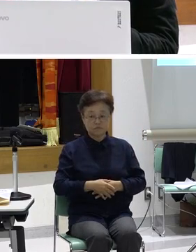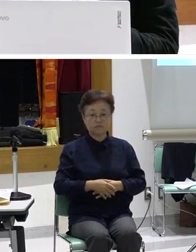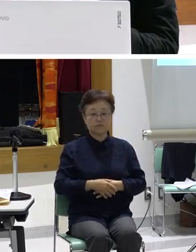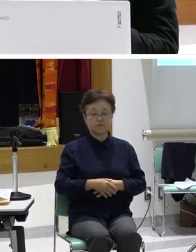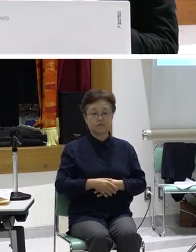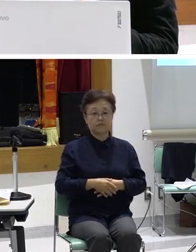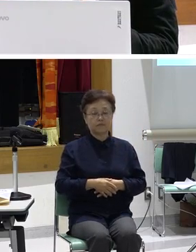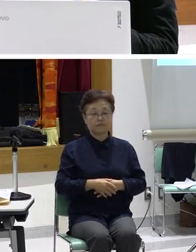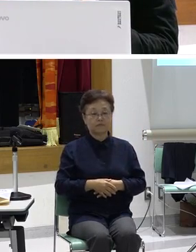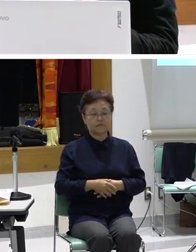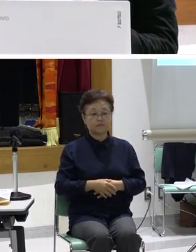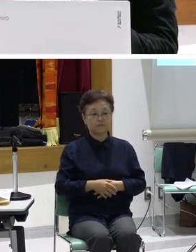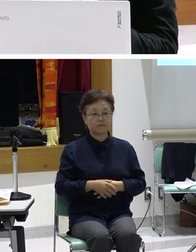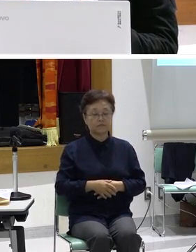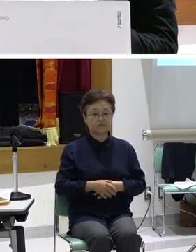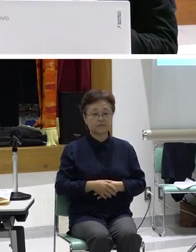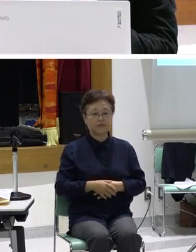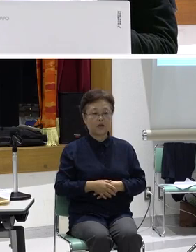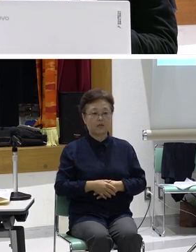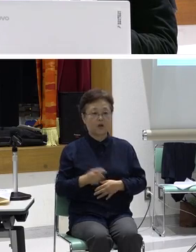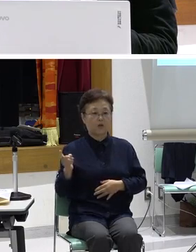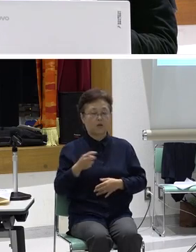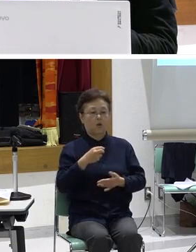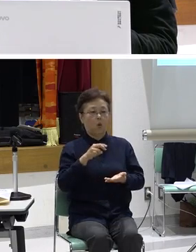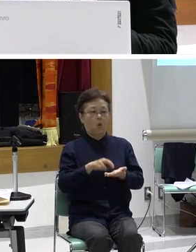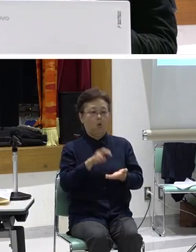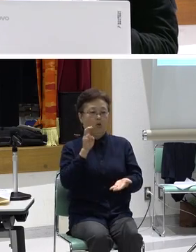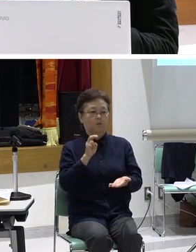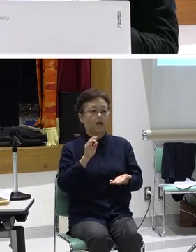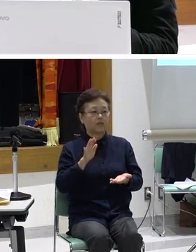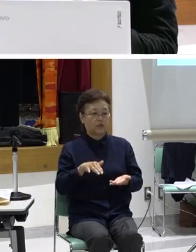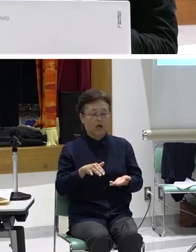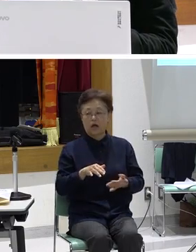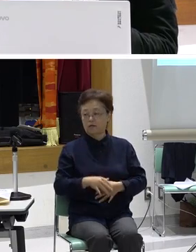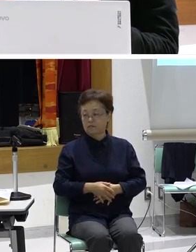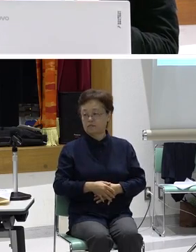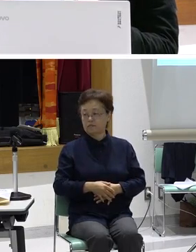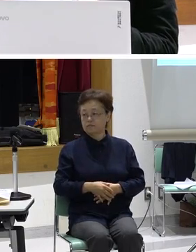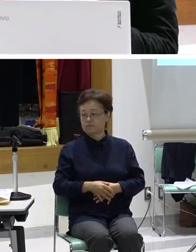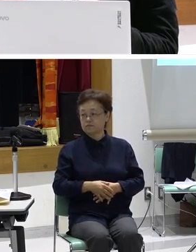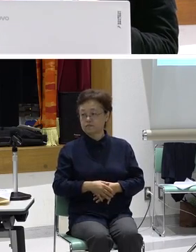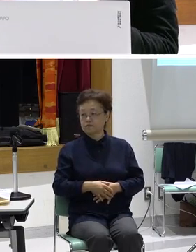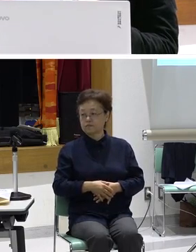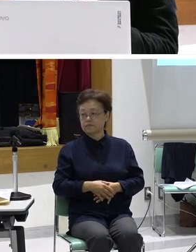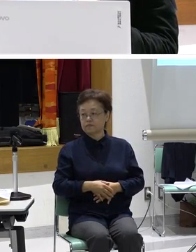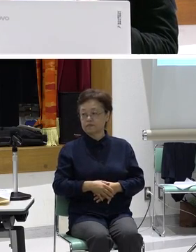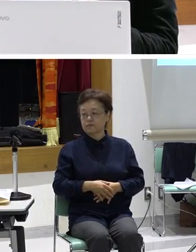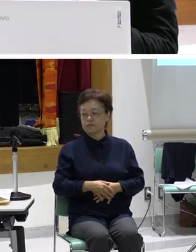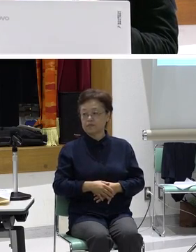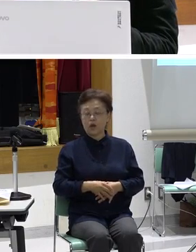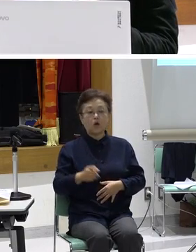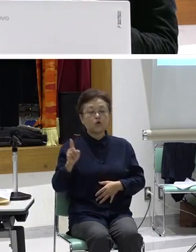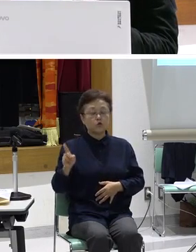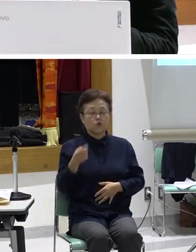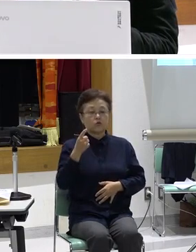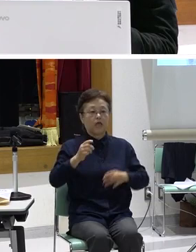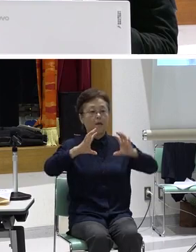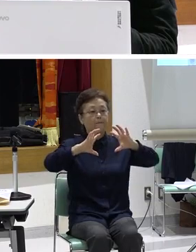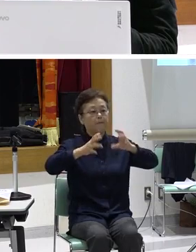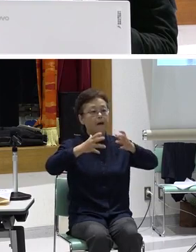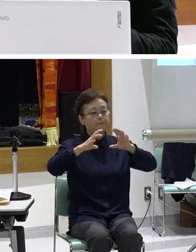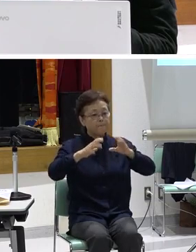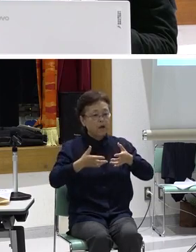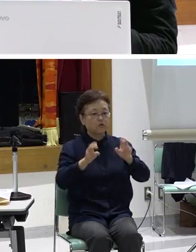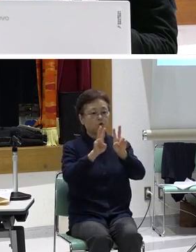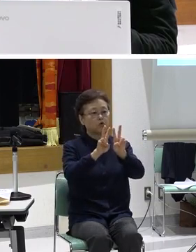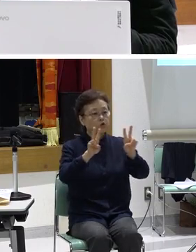まあ、この驚いたんですけど、2021年の9月に突然、万博のユニバーサ